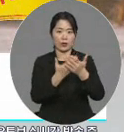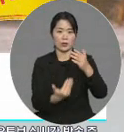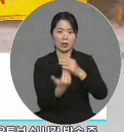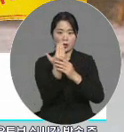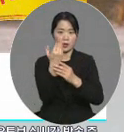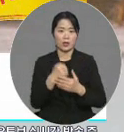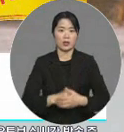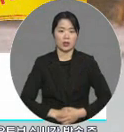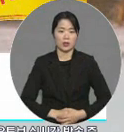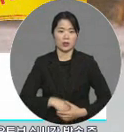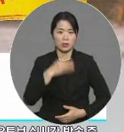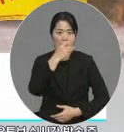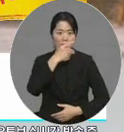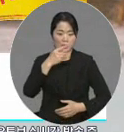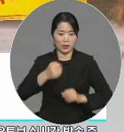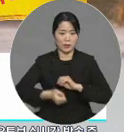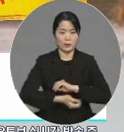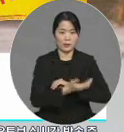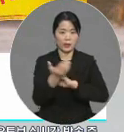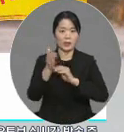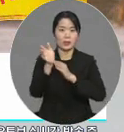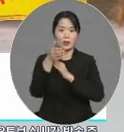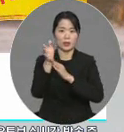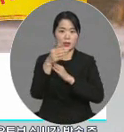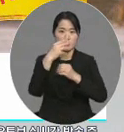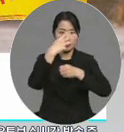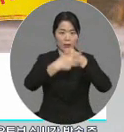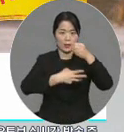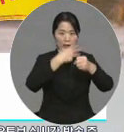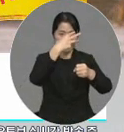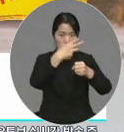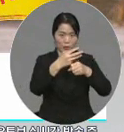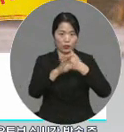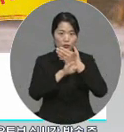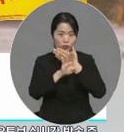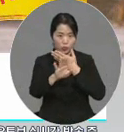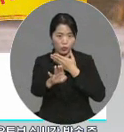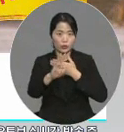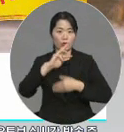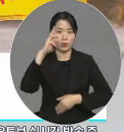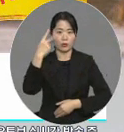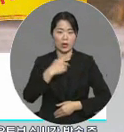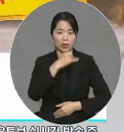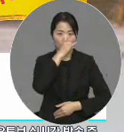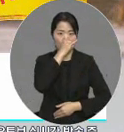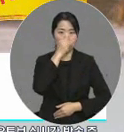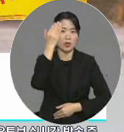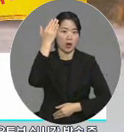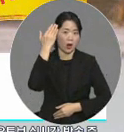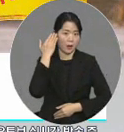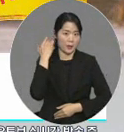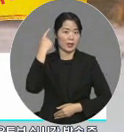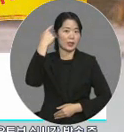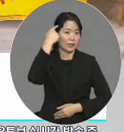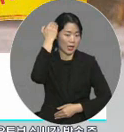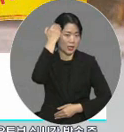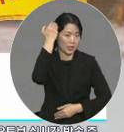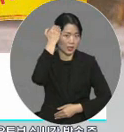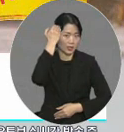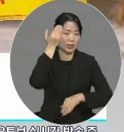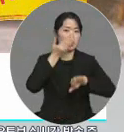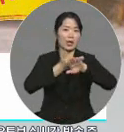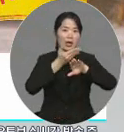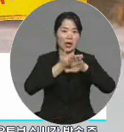태화강 연어는 방류된 지 3년이 지나 가장 많이 회계했고, 기존 학설과 달리 강원도 앞바다까지 누비는